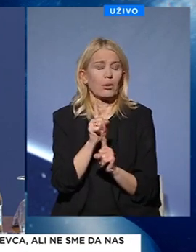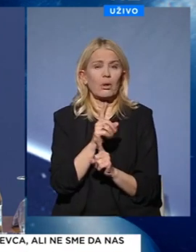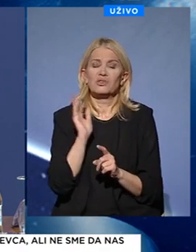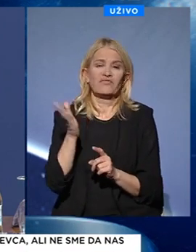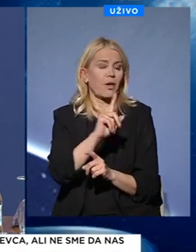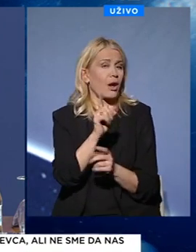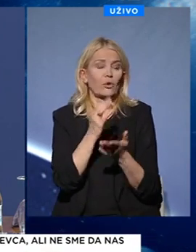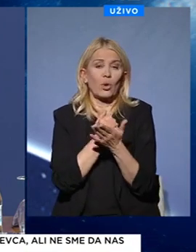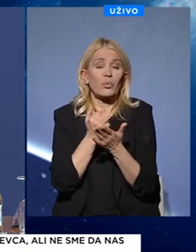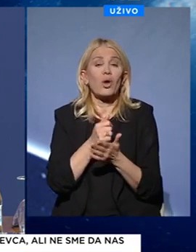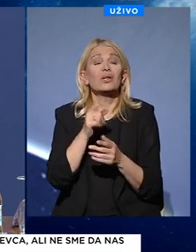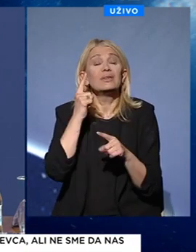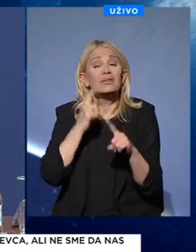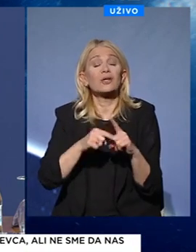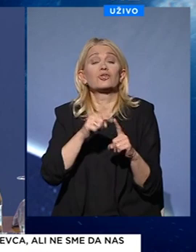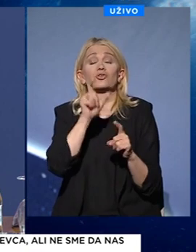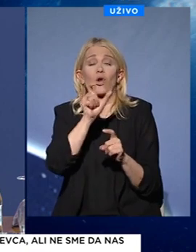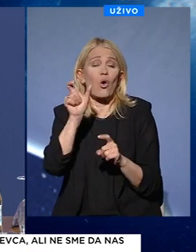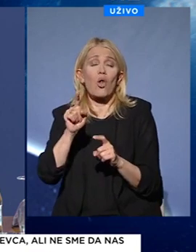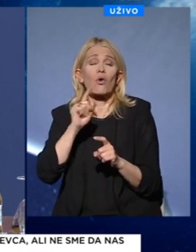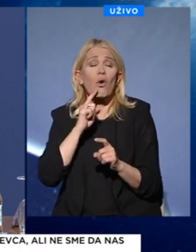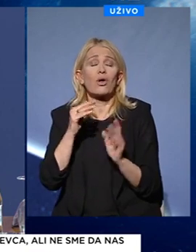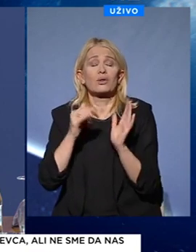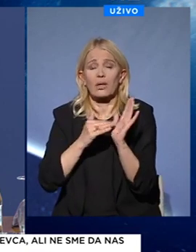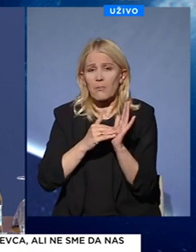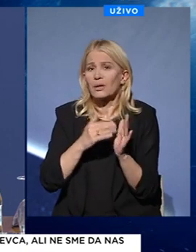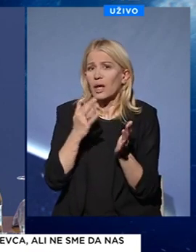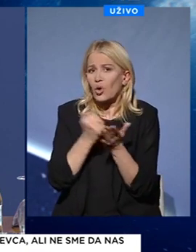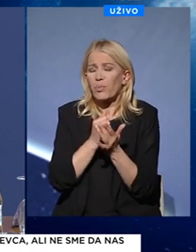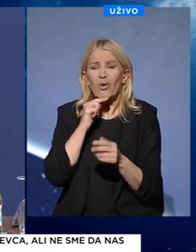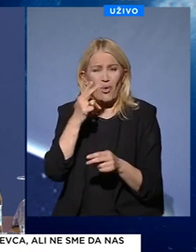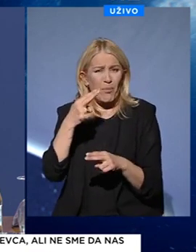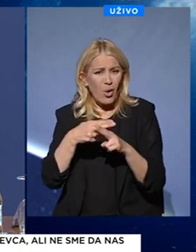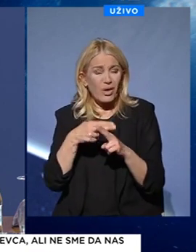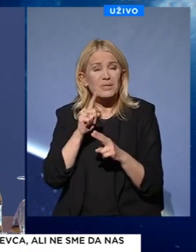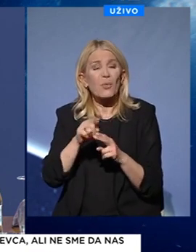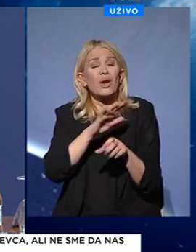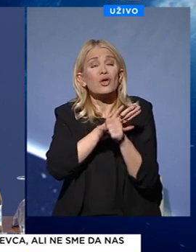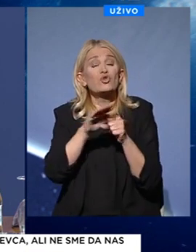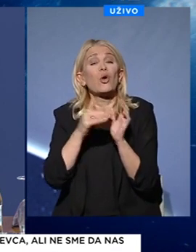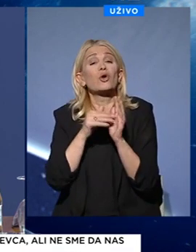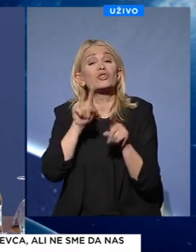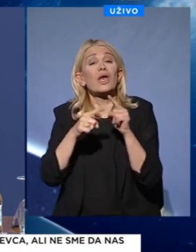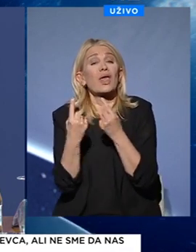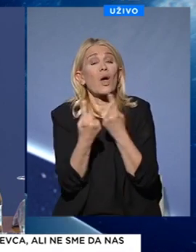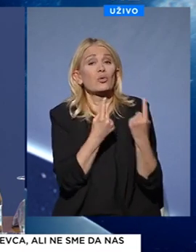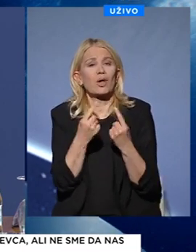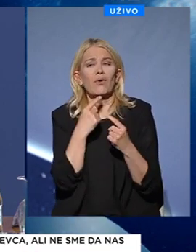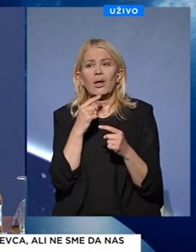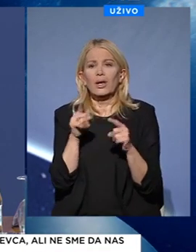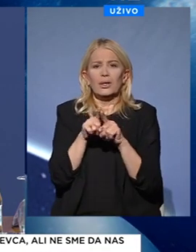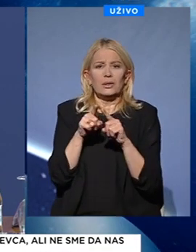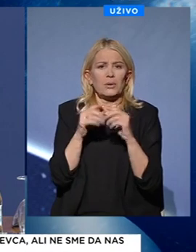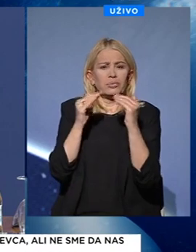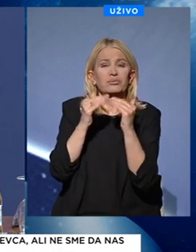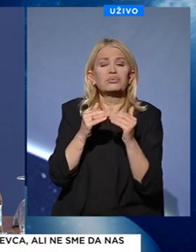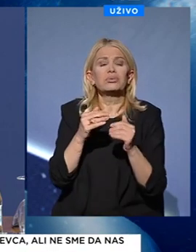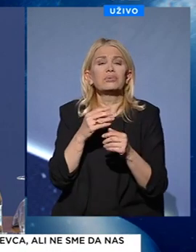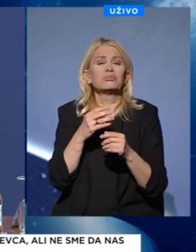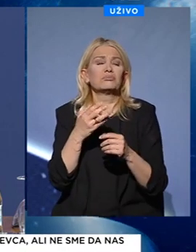svima. Ona se daje tačno određenim kategorijama bolesnika i moraju da se ispune još neki uslovi tipa podudarnosti krvne